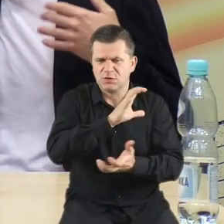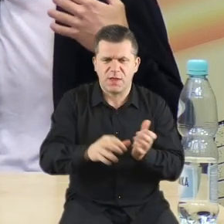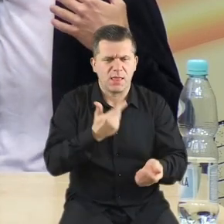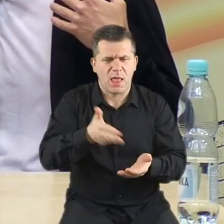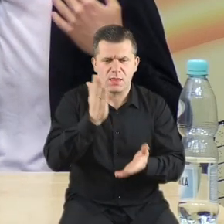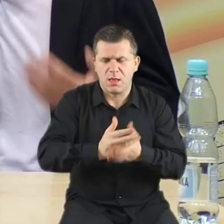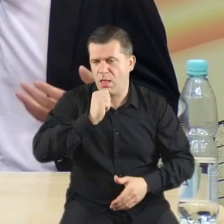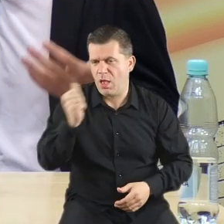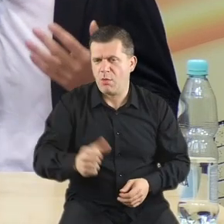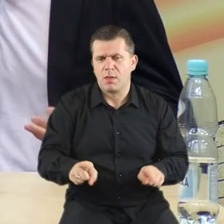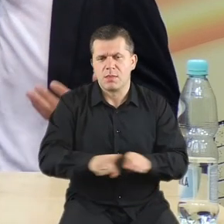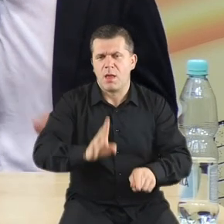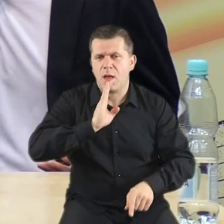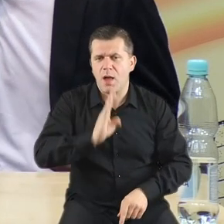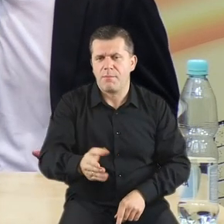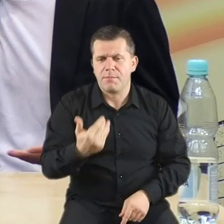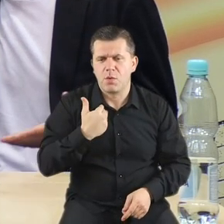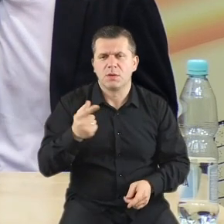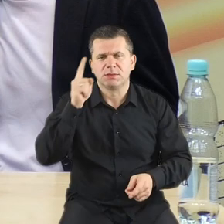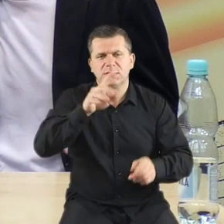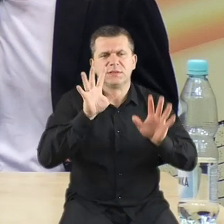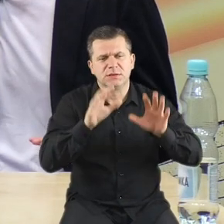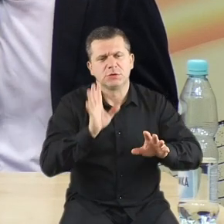no, jechali zatrzymać faszyzm